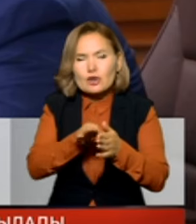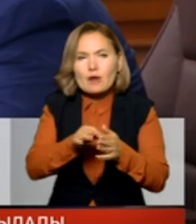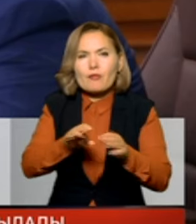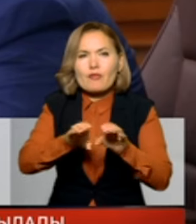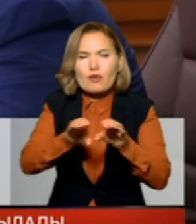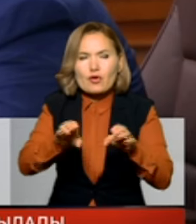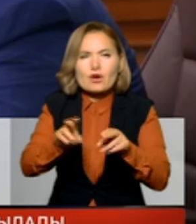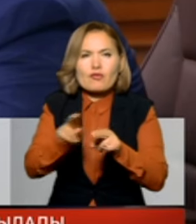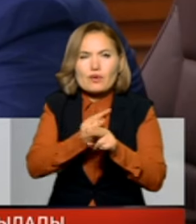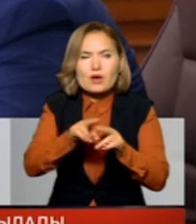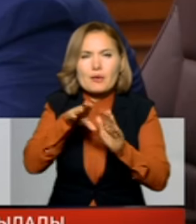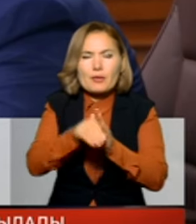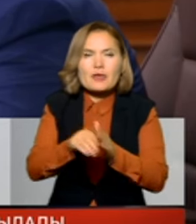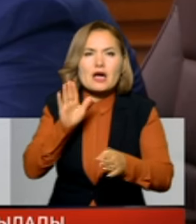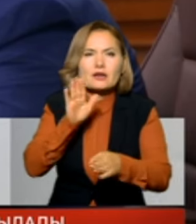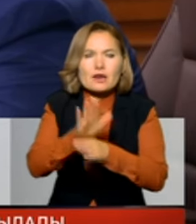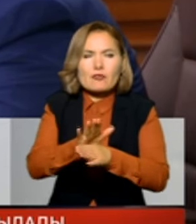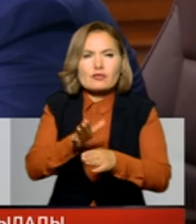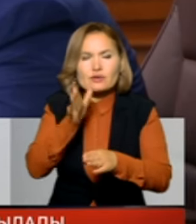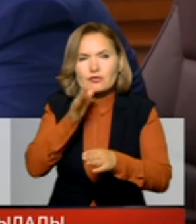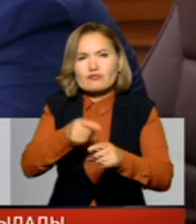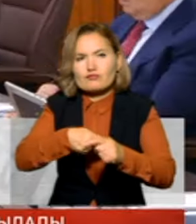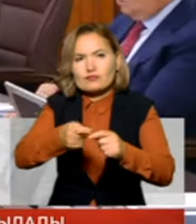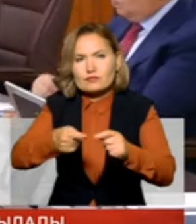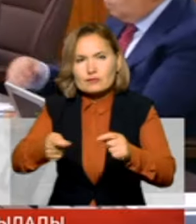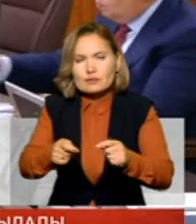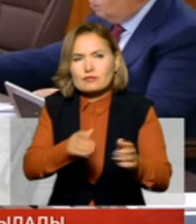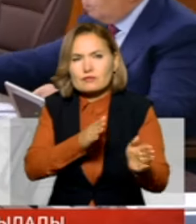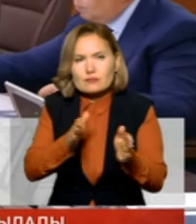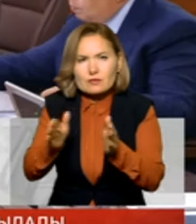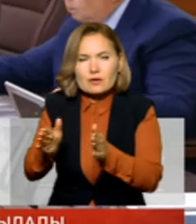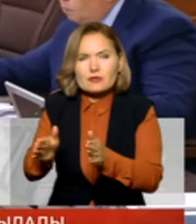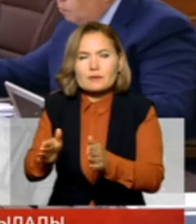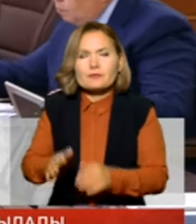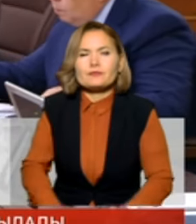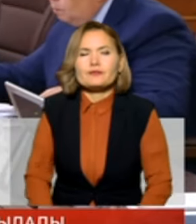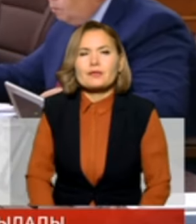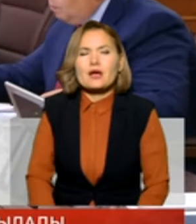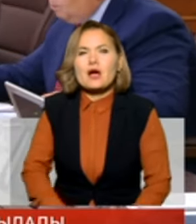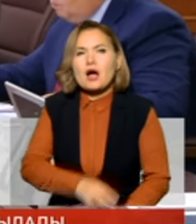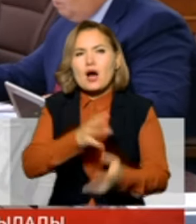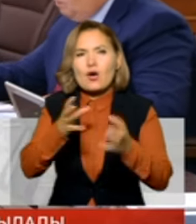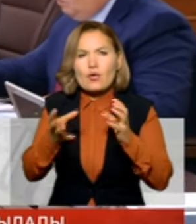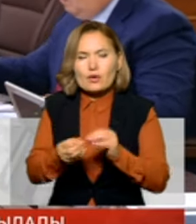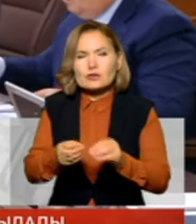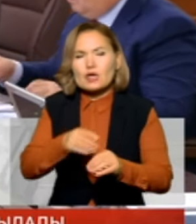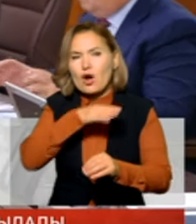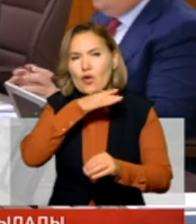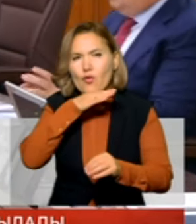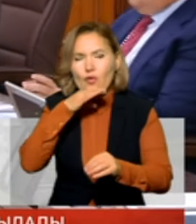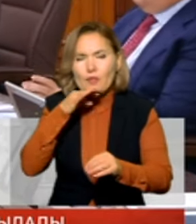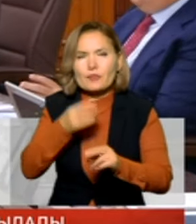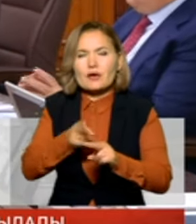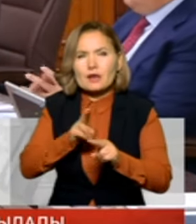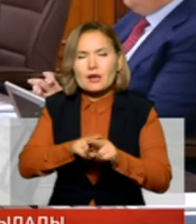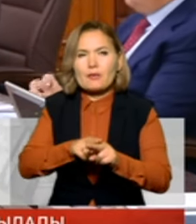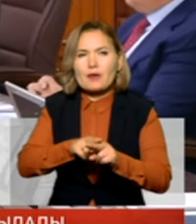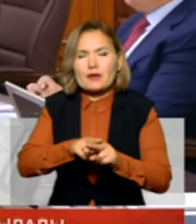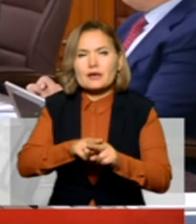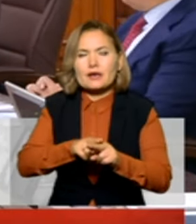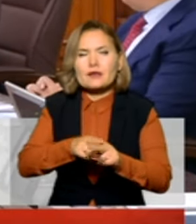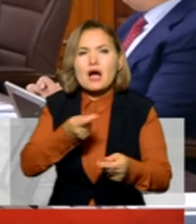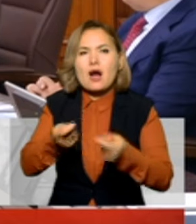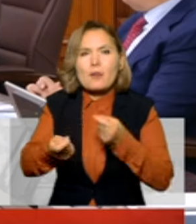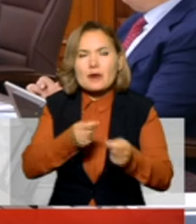қабылдау қажеттігі туралы тапсырма да аяқсыз қалғанын айтады. Бүгін басшылардың көпшілігі қанша жерден сенімді сөйлеуге тырысса